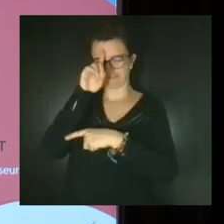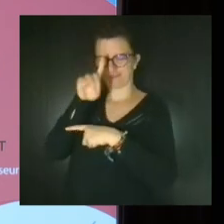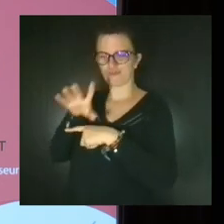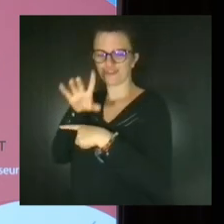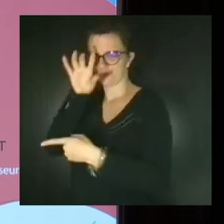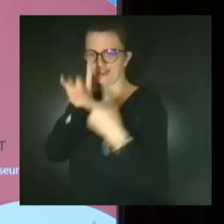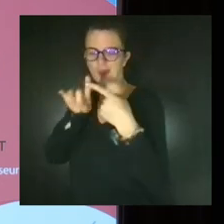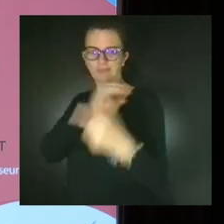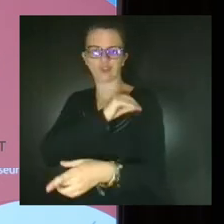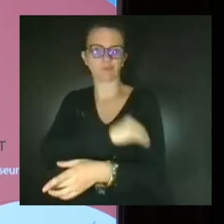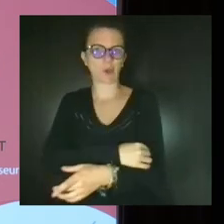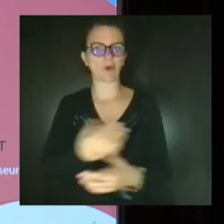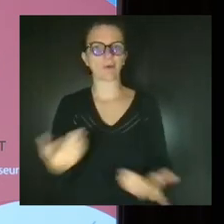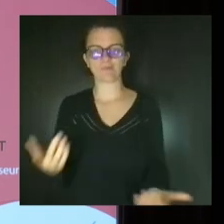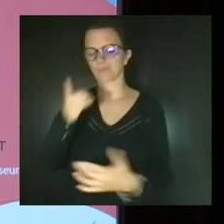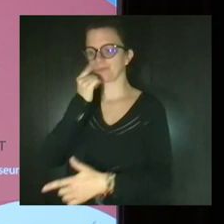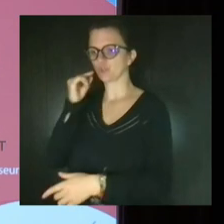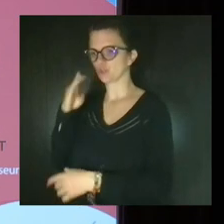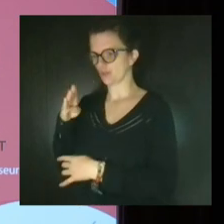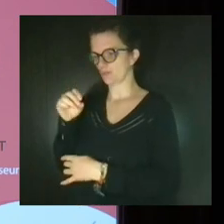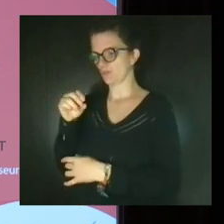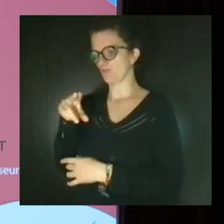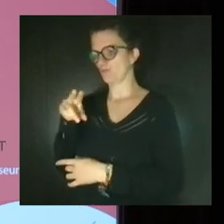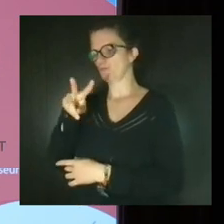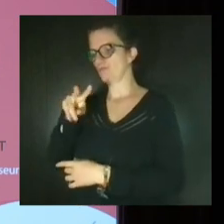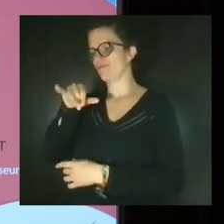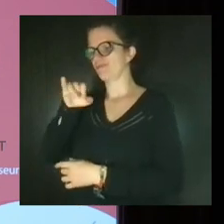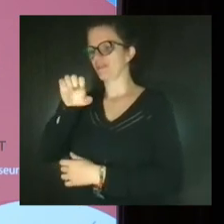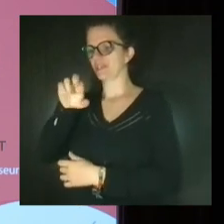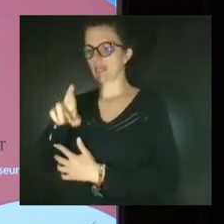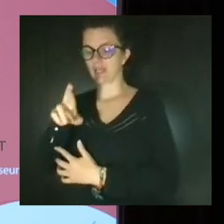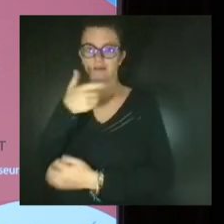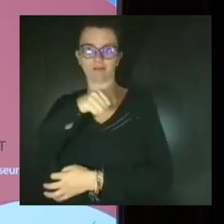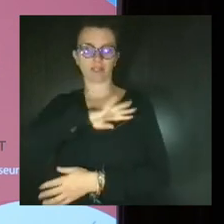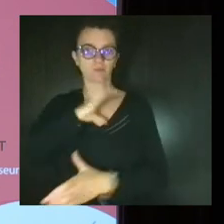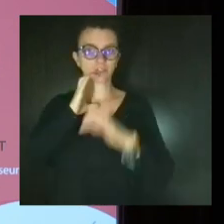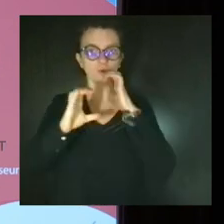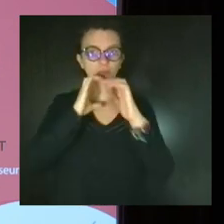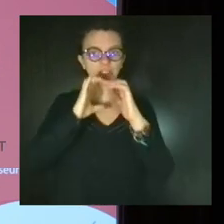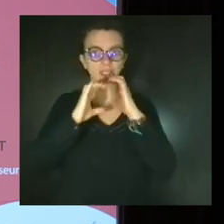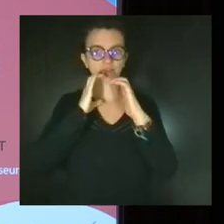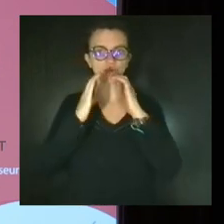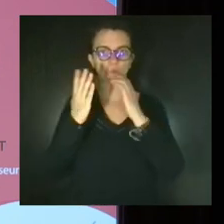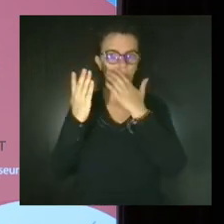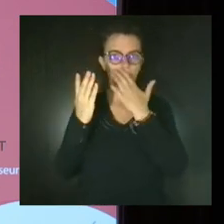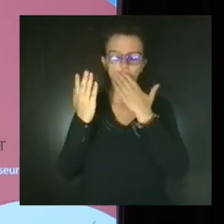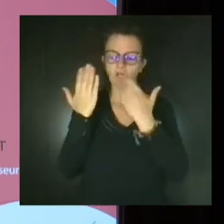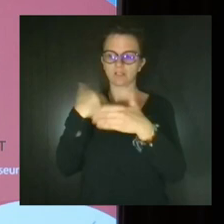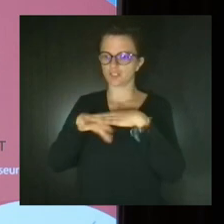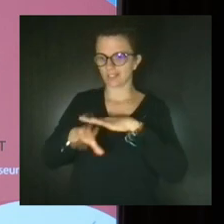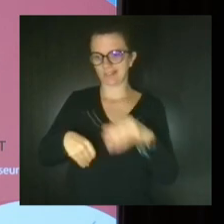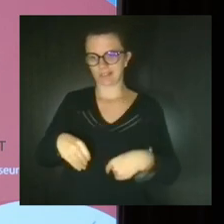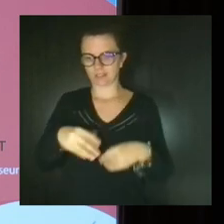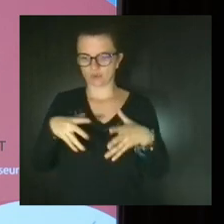toujours. Monsieur Bruno Bouvier, qui est responsable de la communication auprès de la Direction de